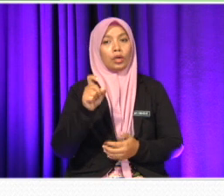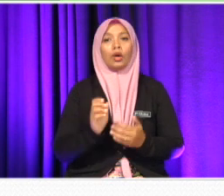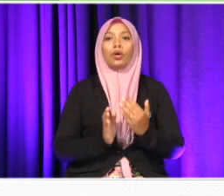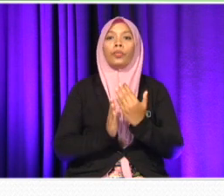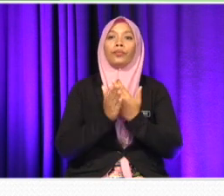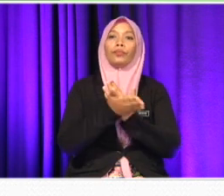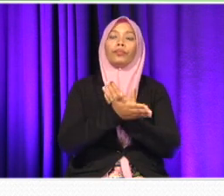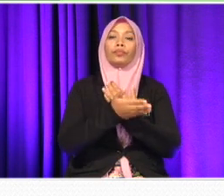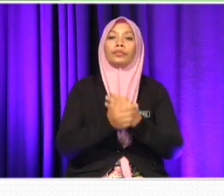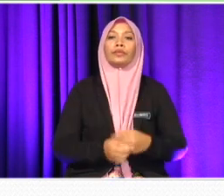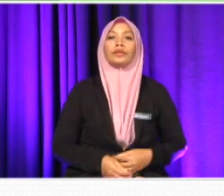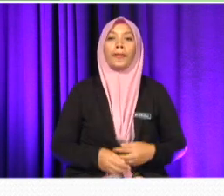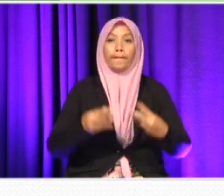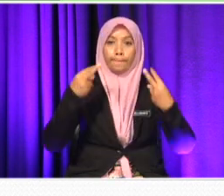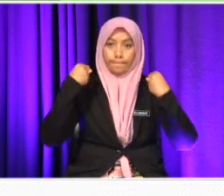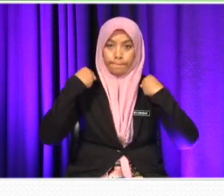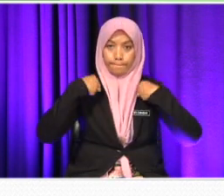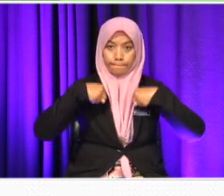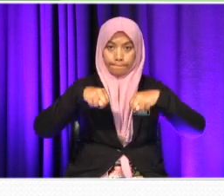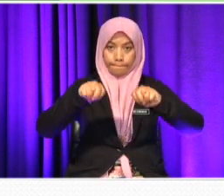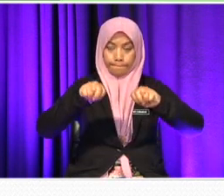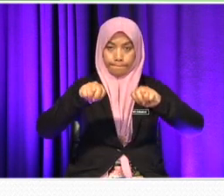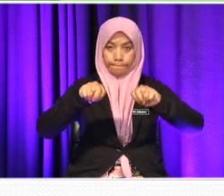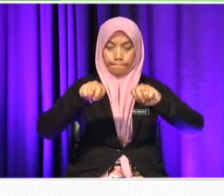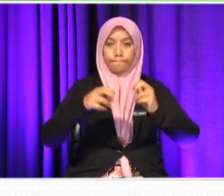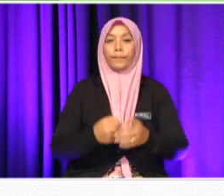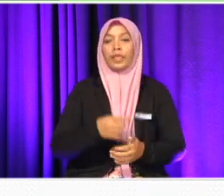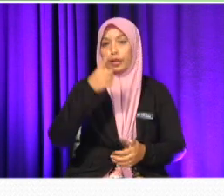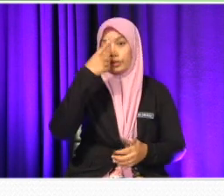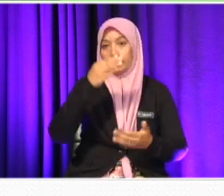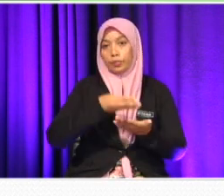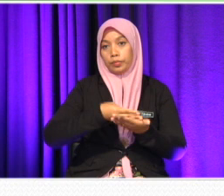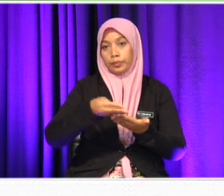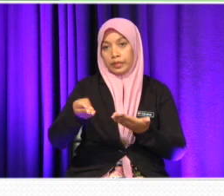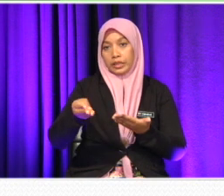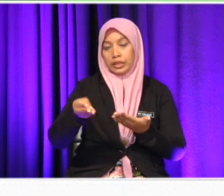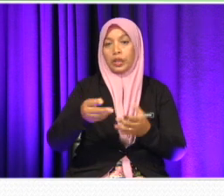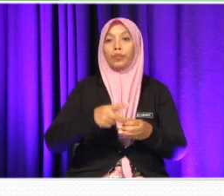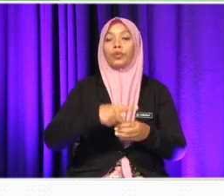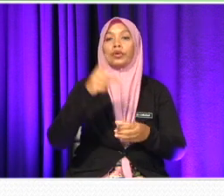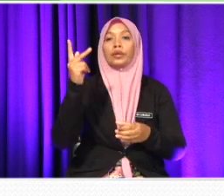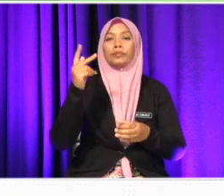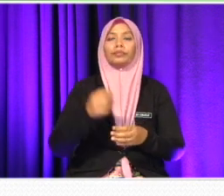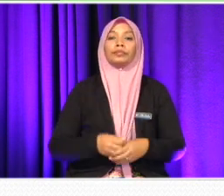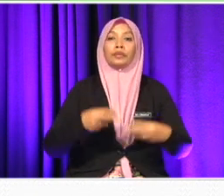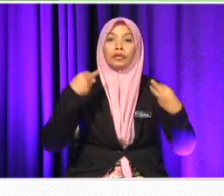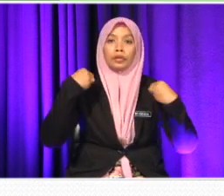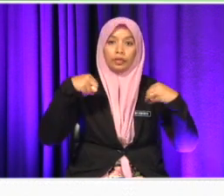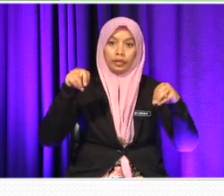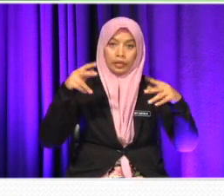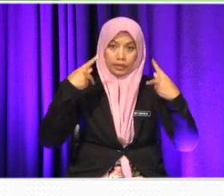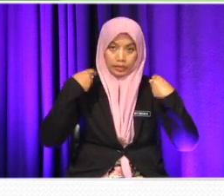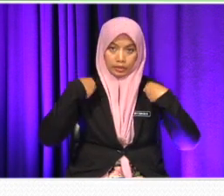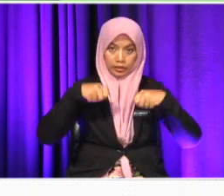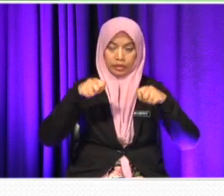menggalakkan pelanggan membeli produk tersebut dan yang keempat pemimpin masa yang dilakukan oleh sebuah perniagaan